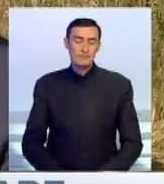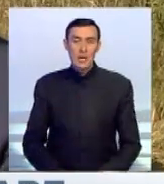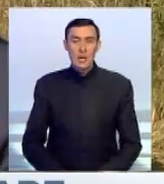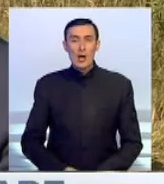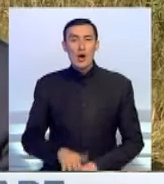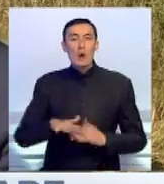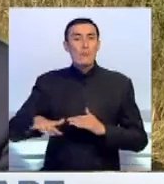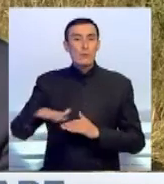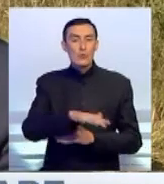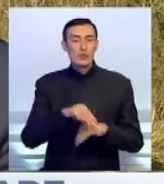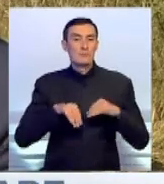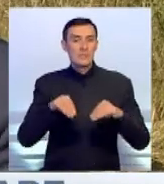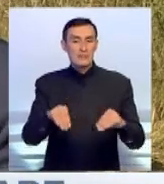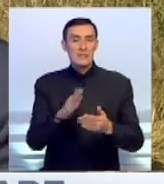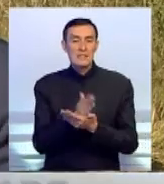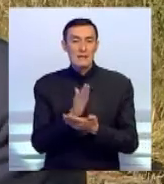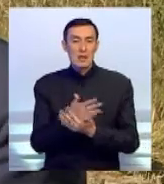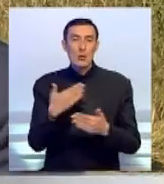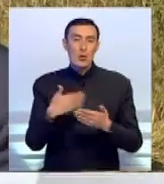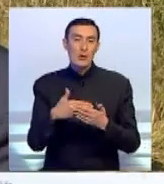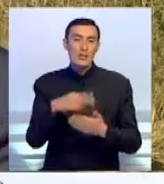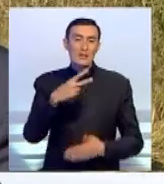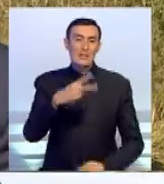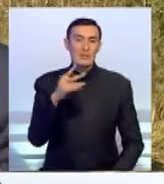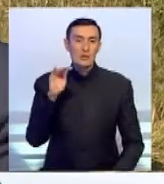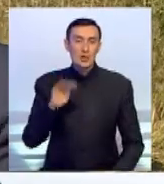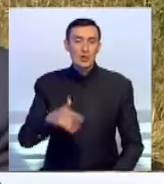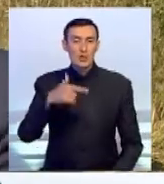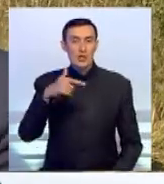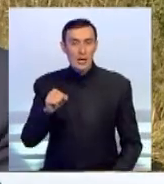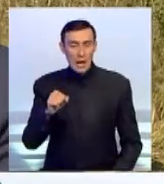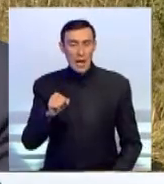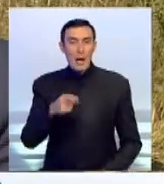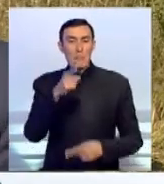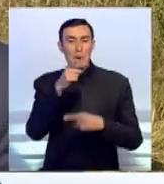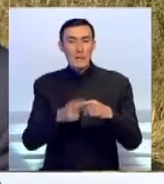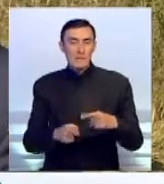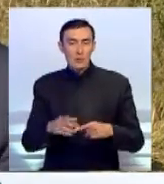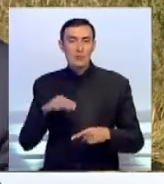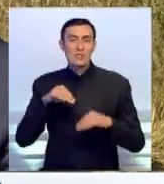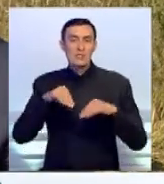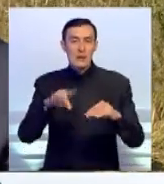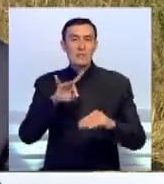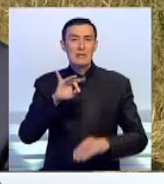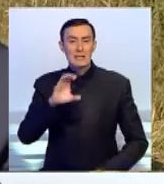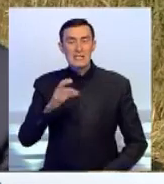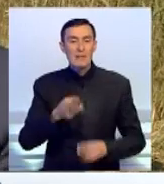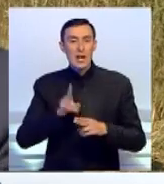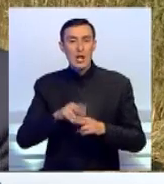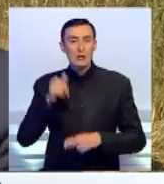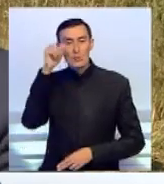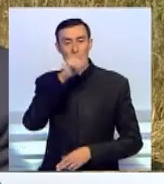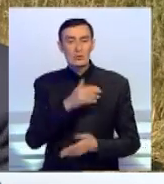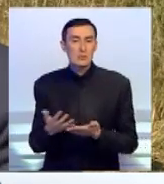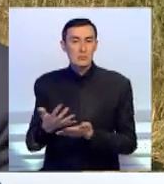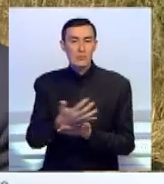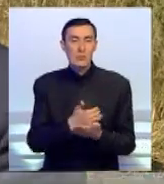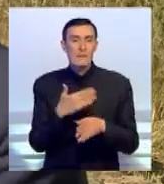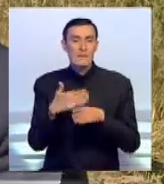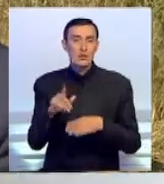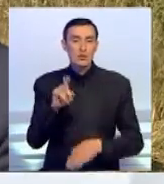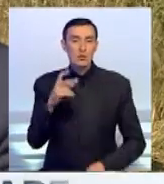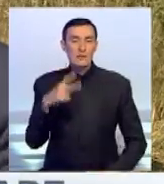Площадь посевных земель в районе составляет около 22 тысяч гектаров. Половина из них засевается рисом. В этом году уборку культуры